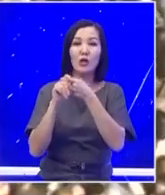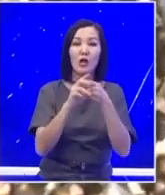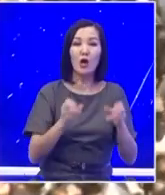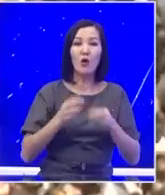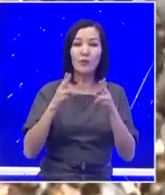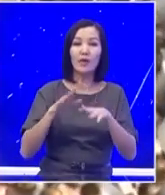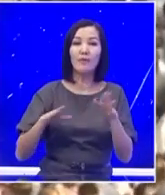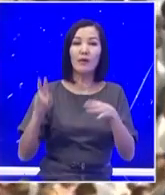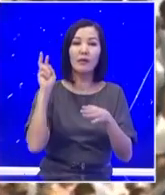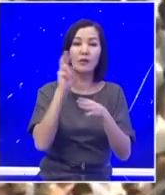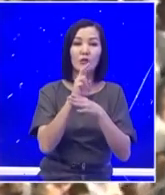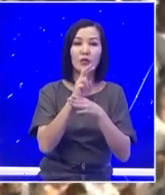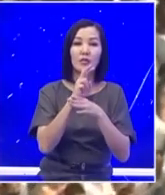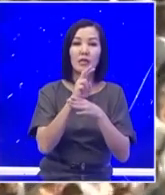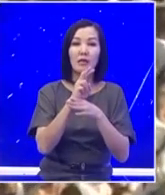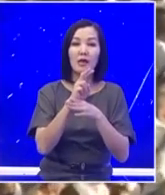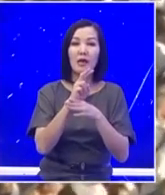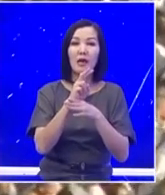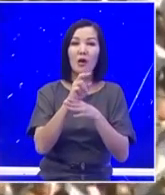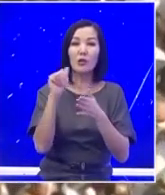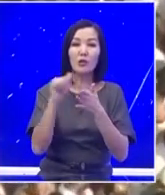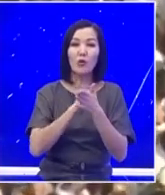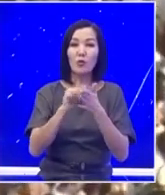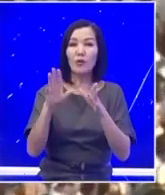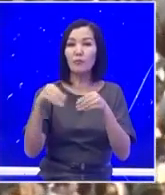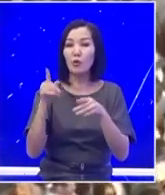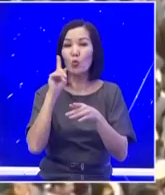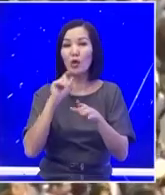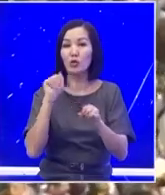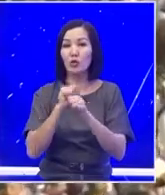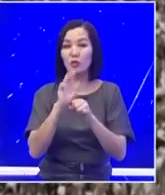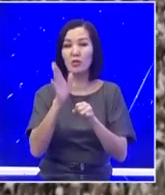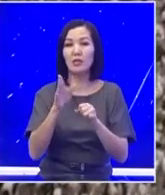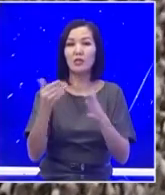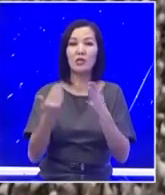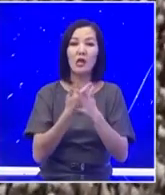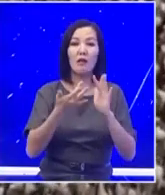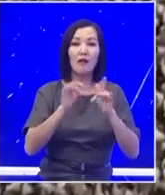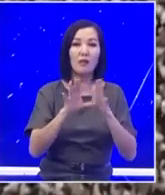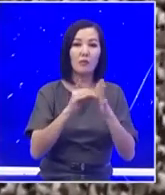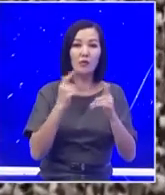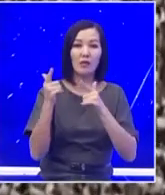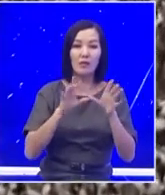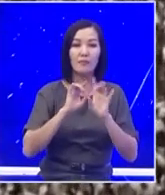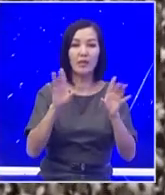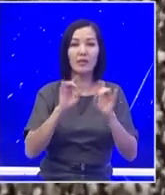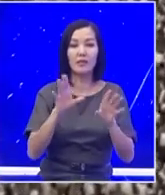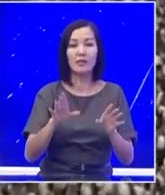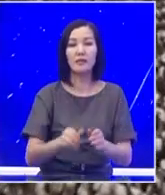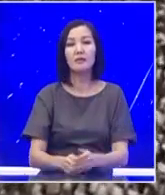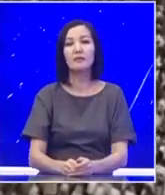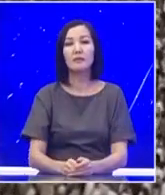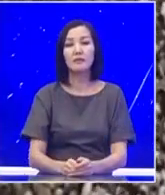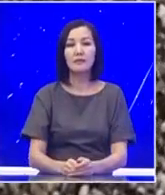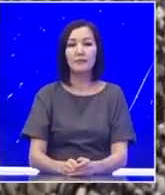елдерден келетін туристерге виза беруді уақытша тоқтатпақ. Топтаманы ғаламтор ақпараттарымен дайындаған Меруерт Қыдырбайқызы, Алишер